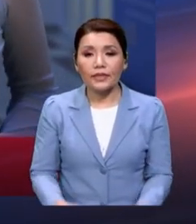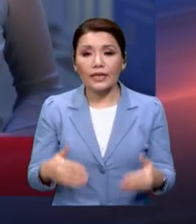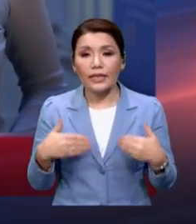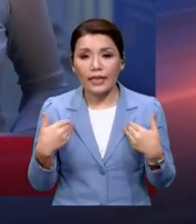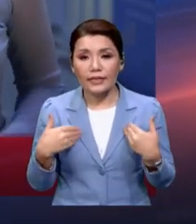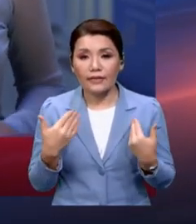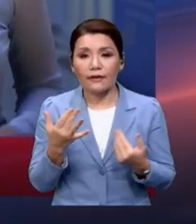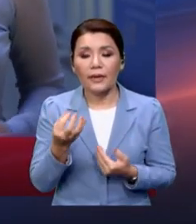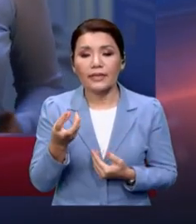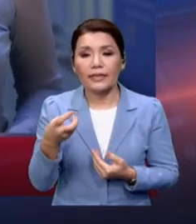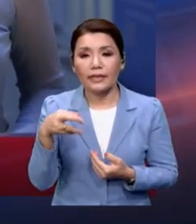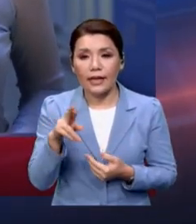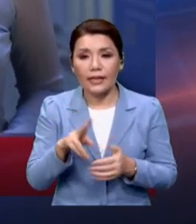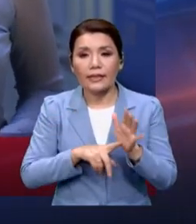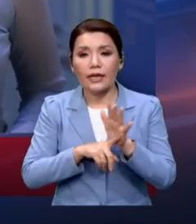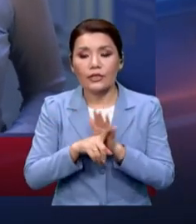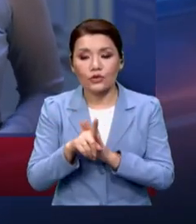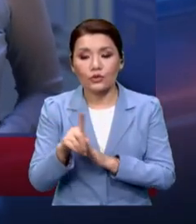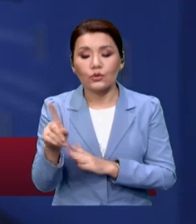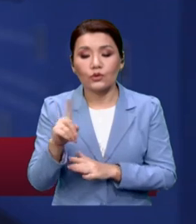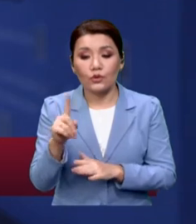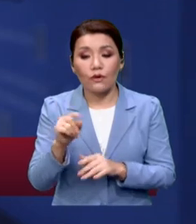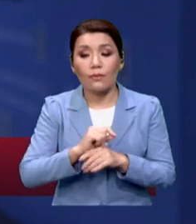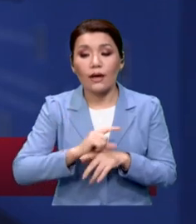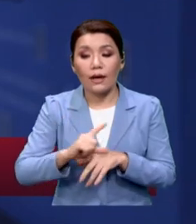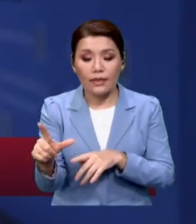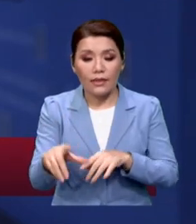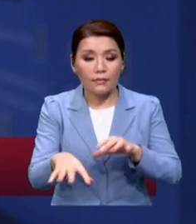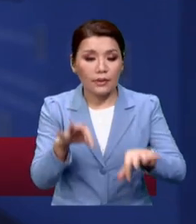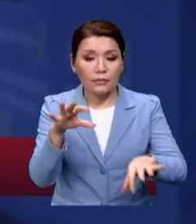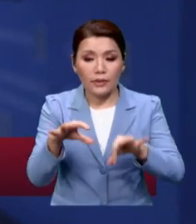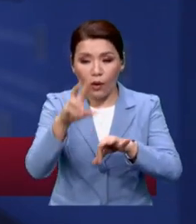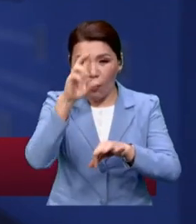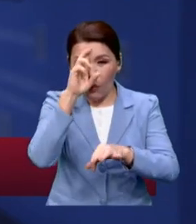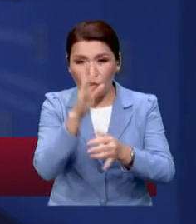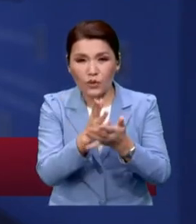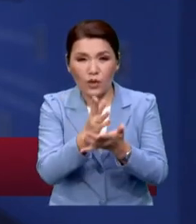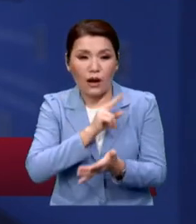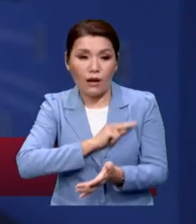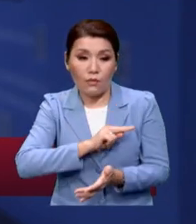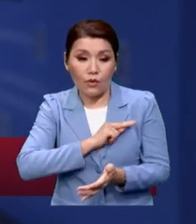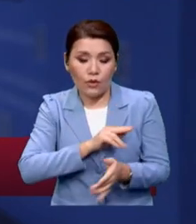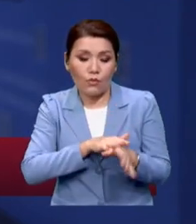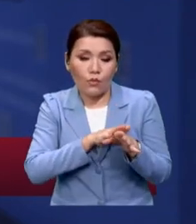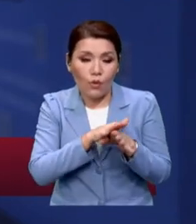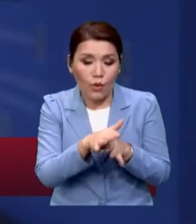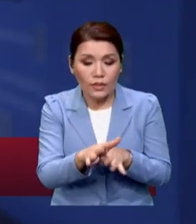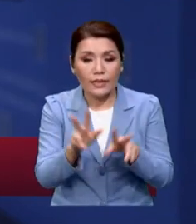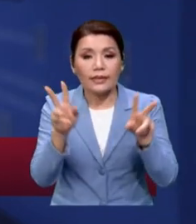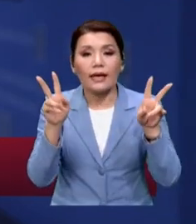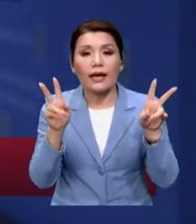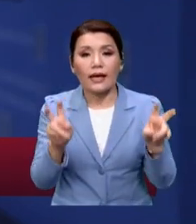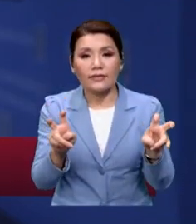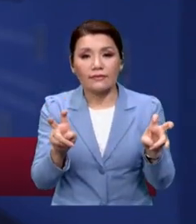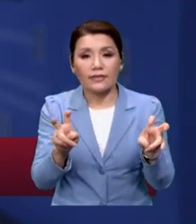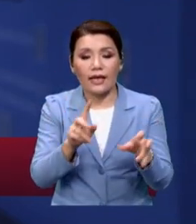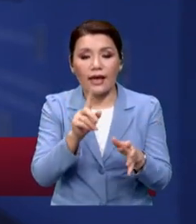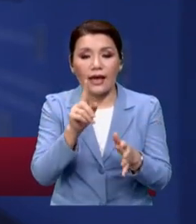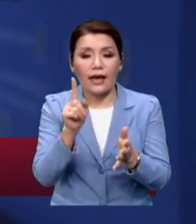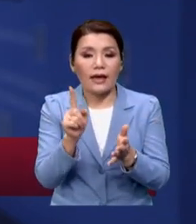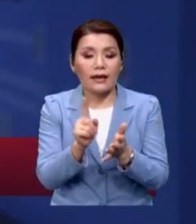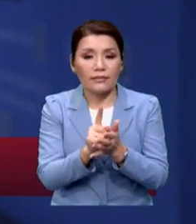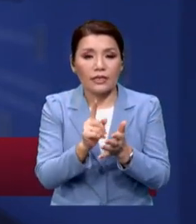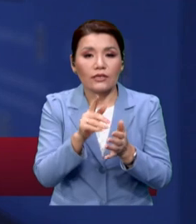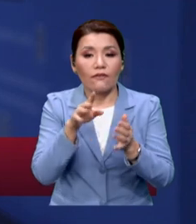Здравствуйте, Мадина. Начну с того, что процесс начального отбора госслужащих будет полностью, что называется, обезличен